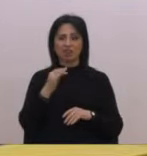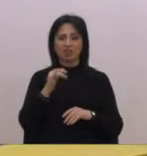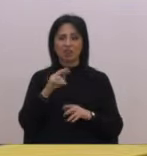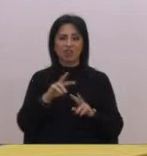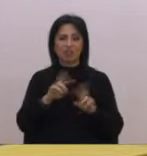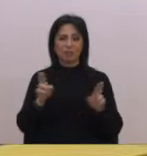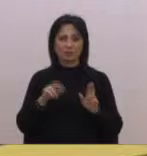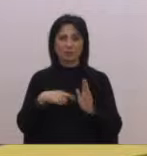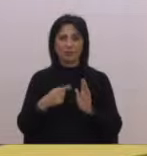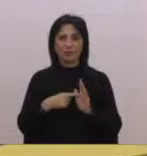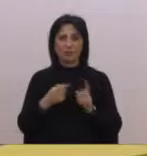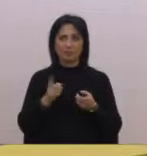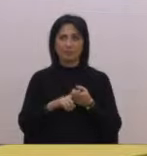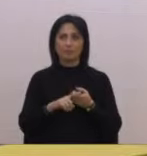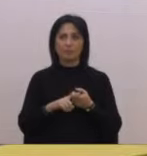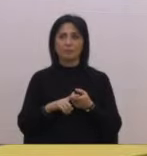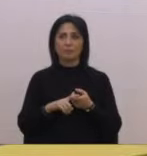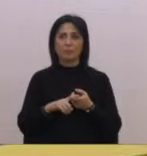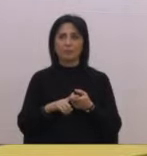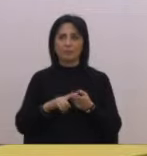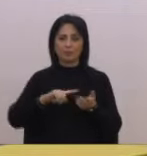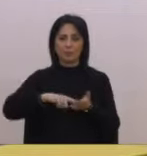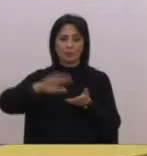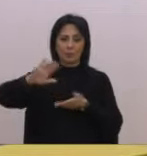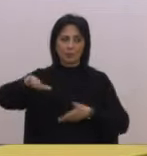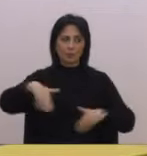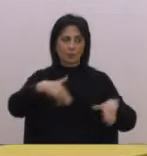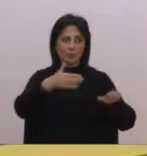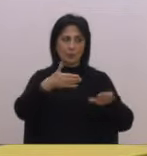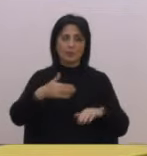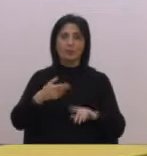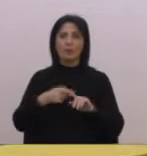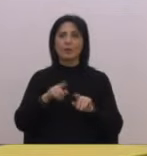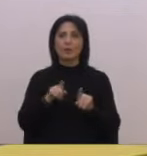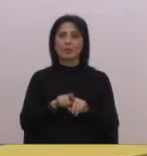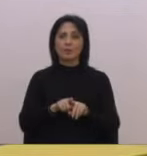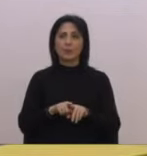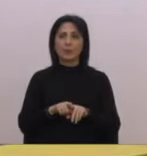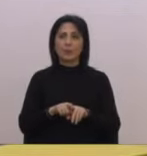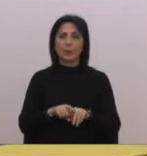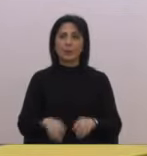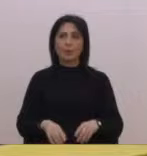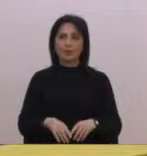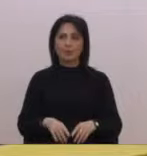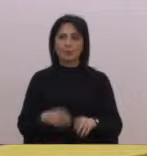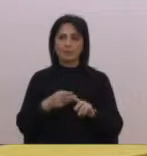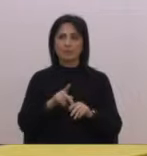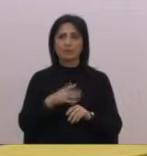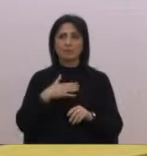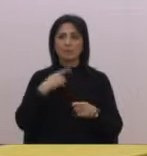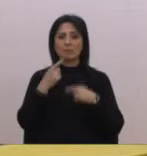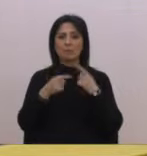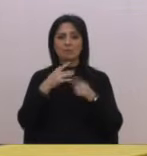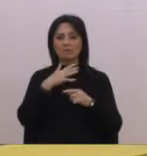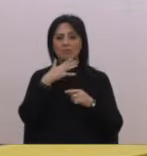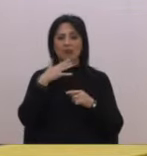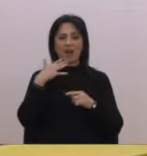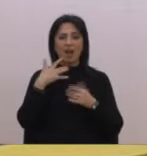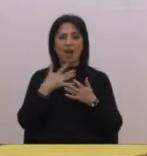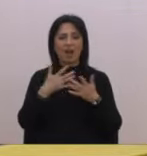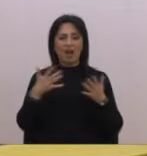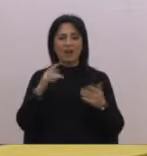კითხვაც ეხებოდა შუა დერეფნის პოტენციალს, ასევე იმას, რომ ჩვენ საუბრობთ